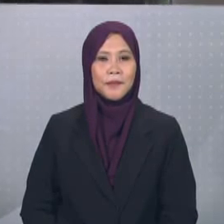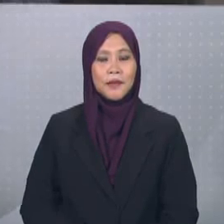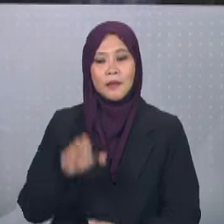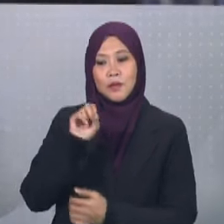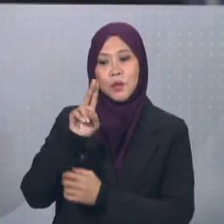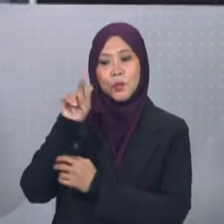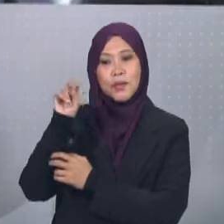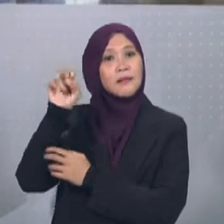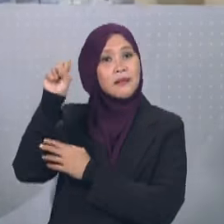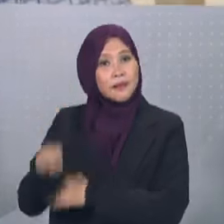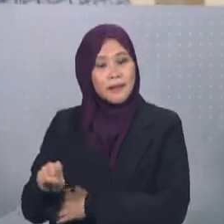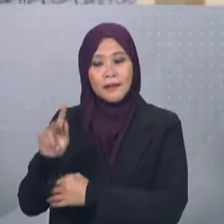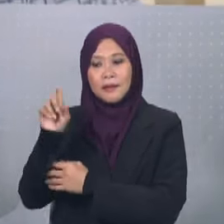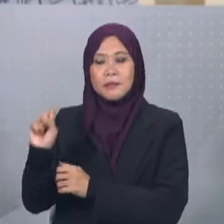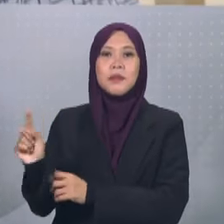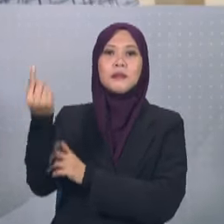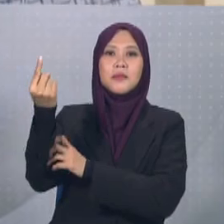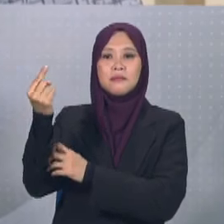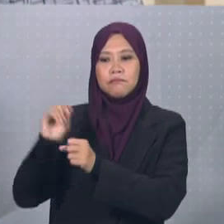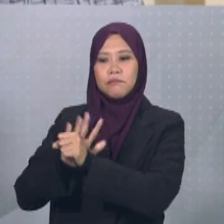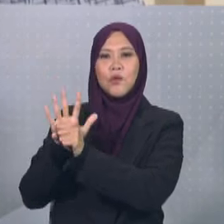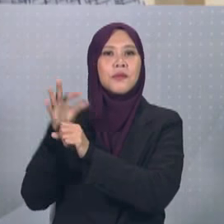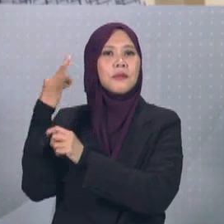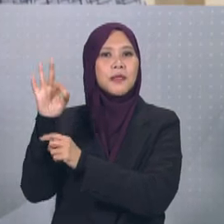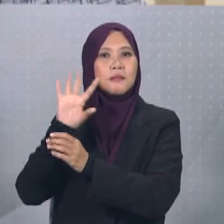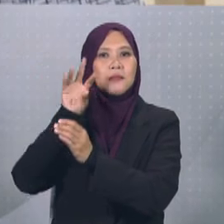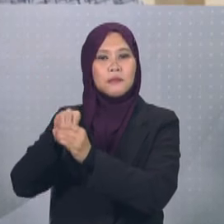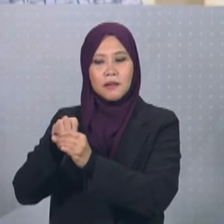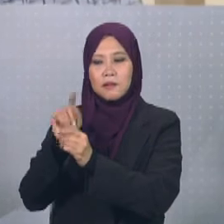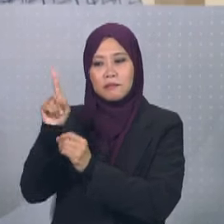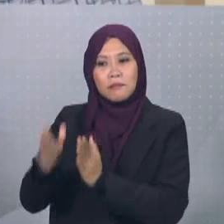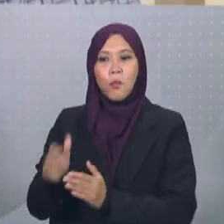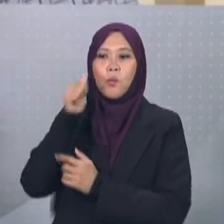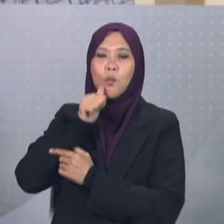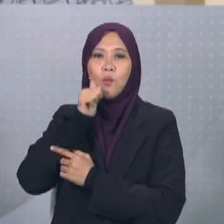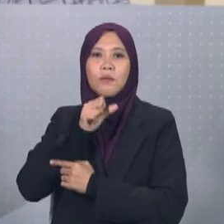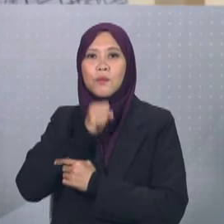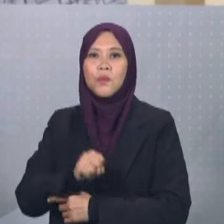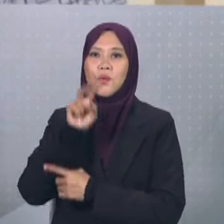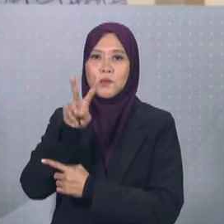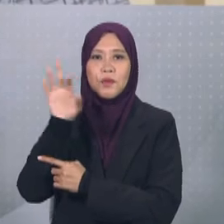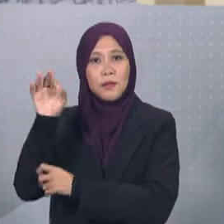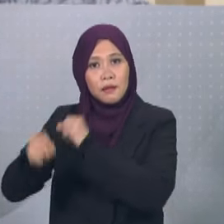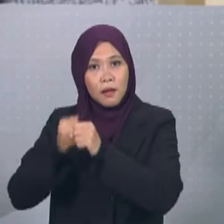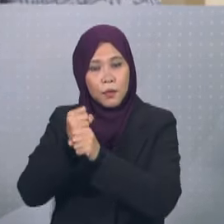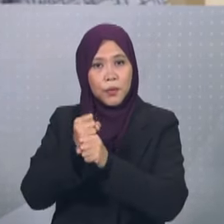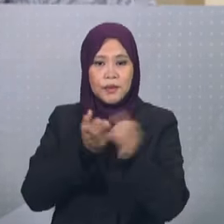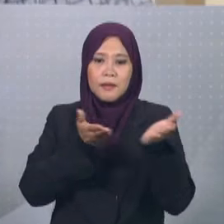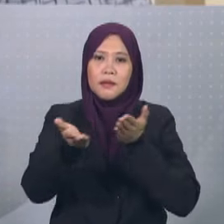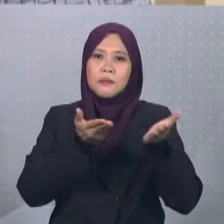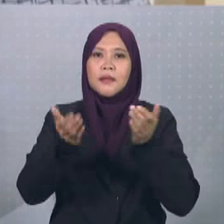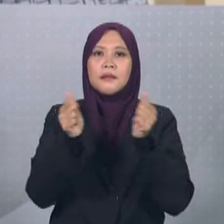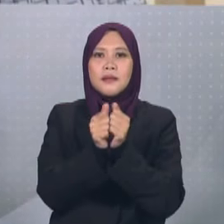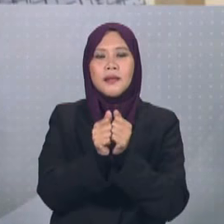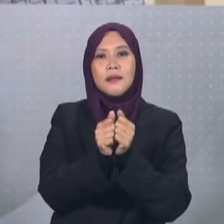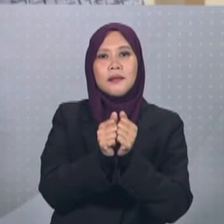Sudan Selatan melaporkan kes pertama jangkitan COVID-19 melibatkan seorang wanita berusia 29 tahun yang berkhidmat